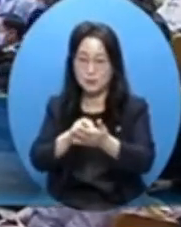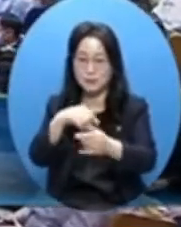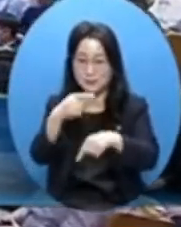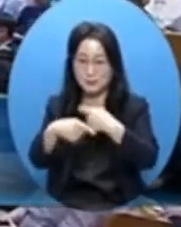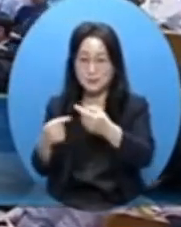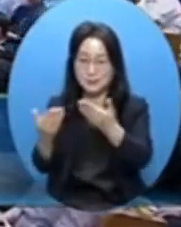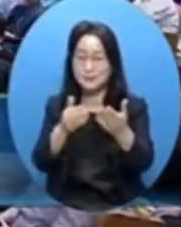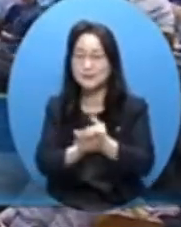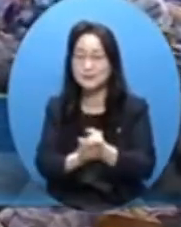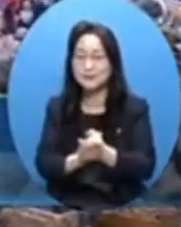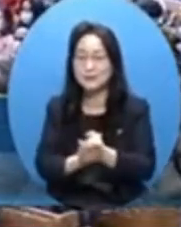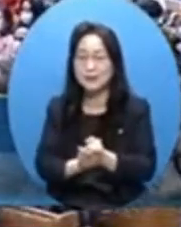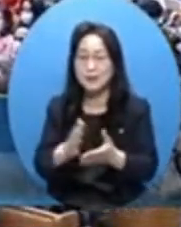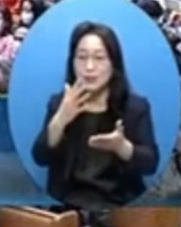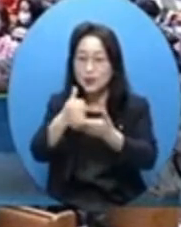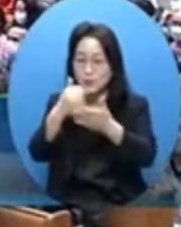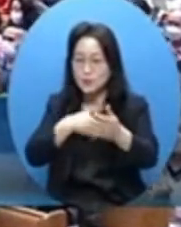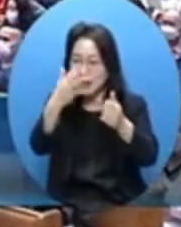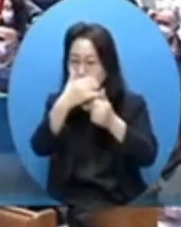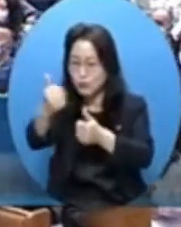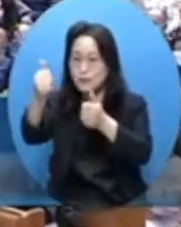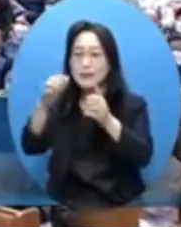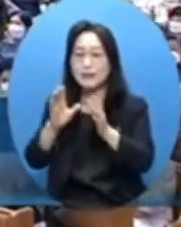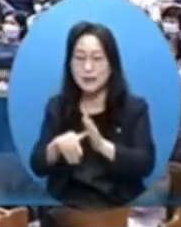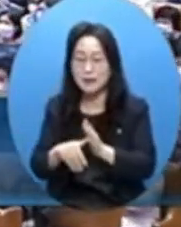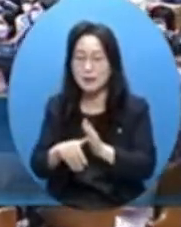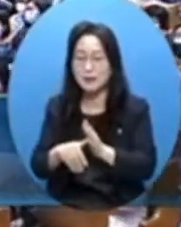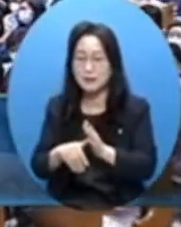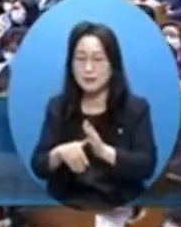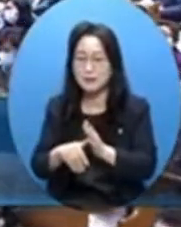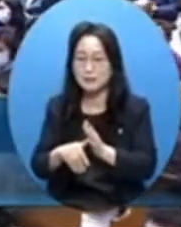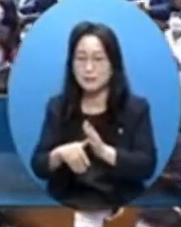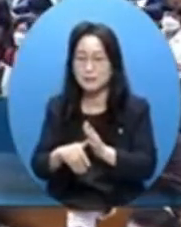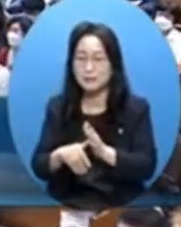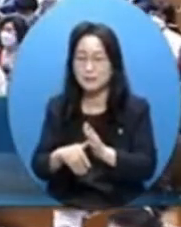몰아 뭐 크게 따라 주시기 바랍니다 주님 나를 부르실 때